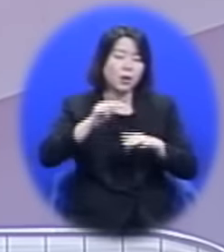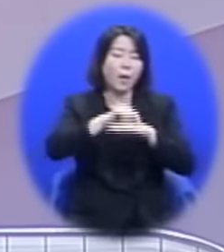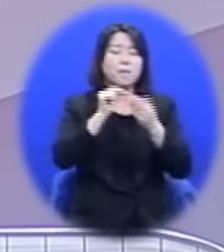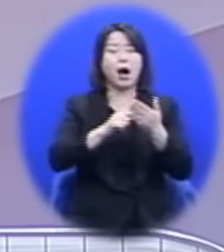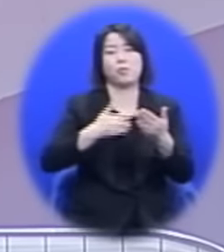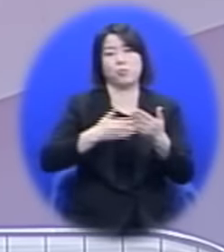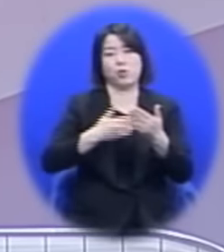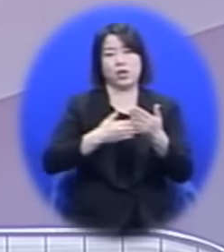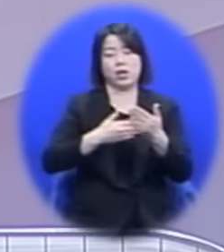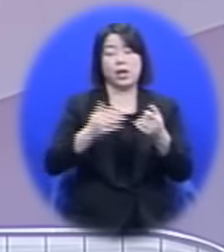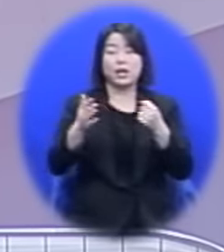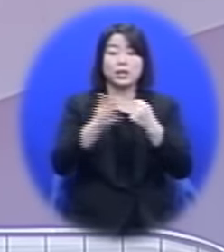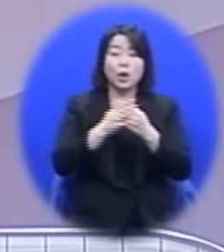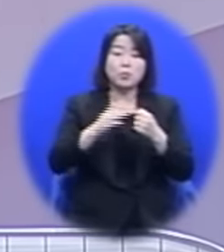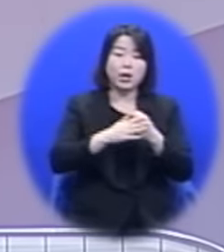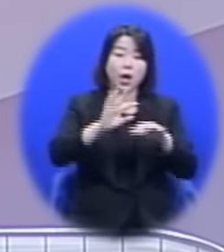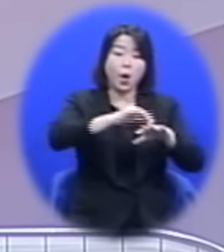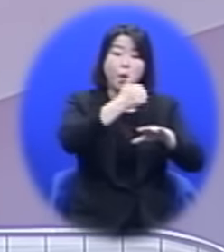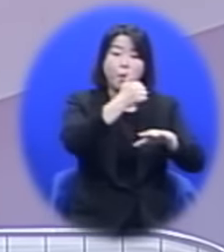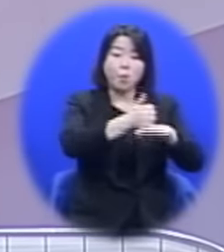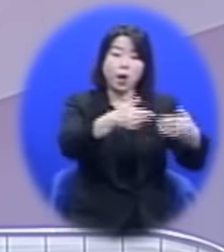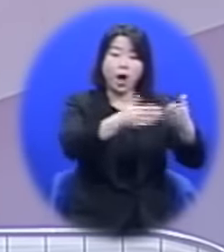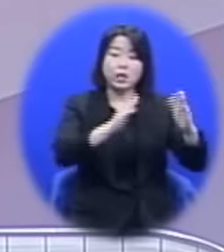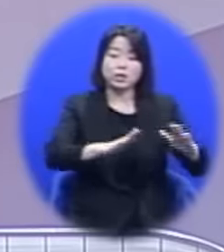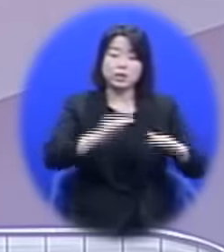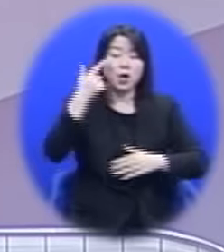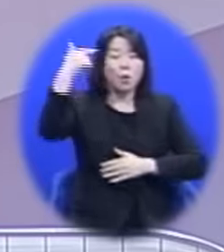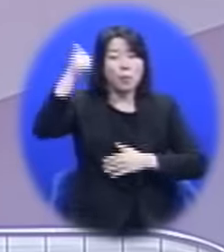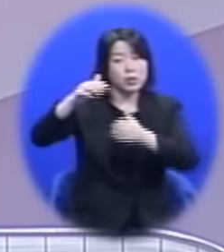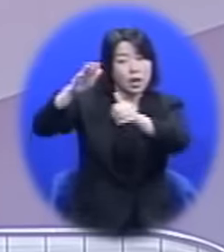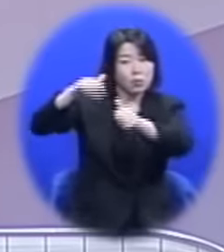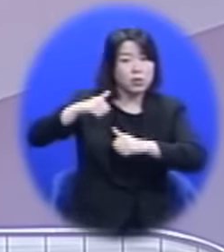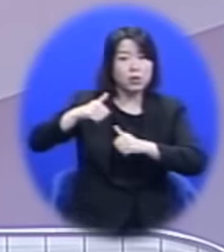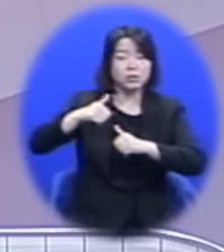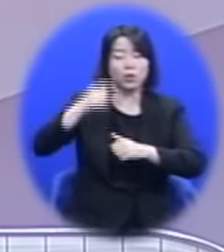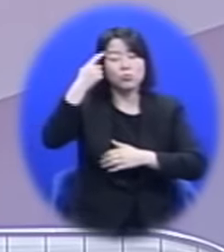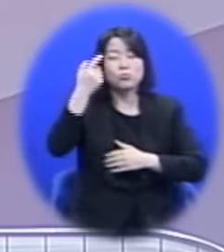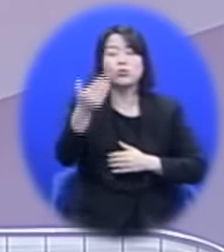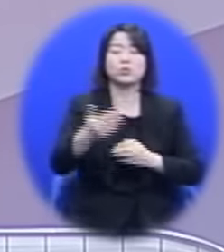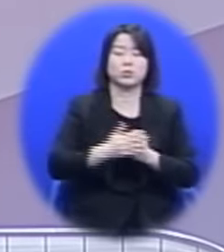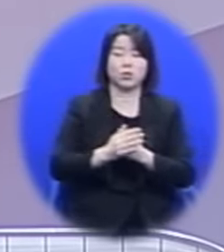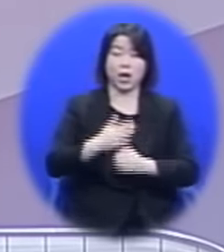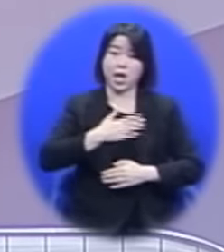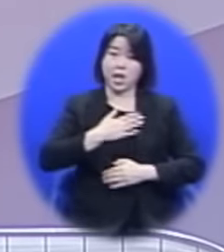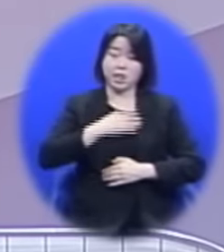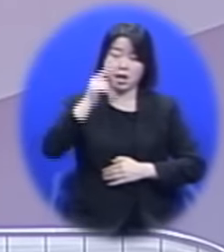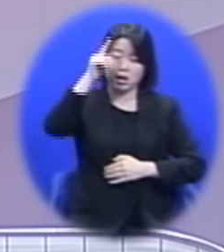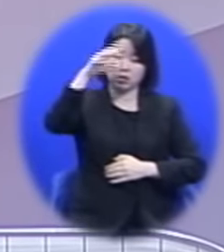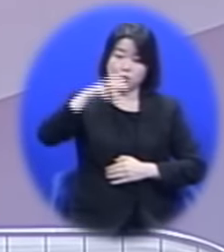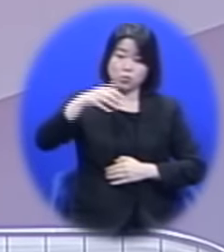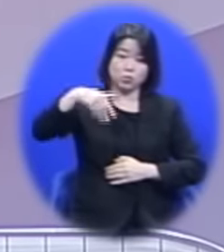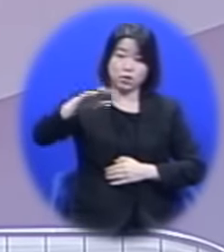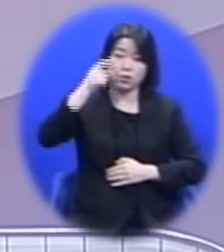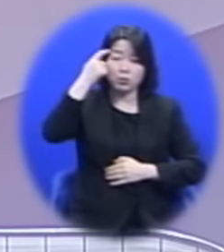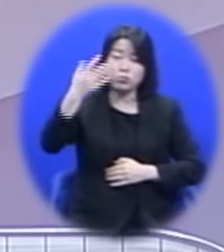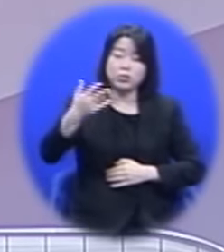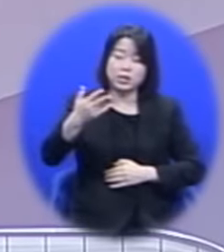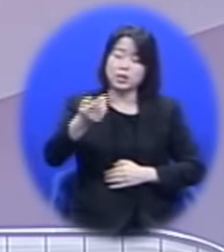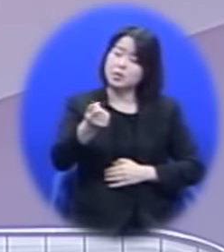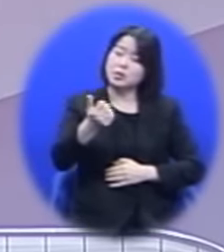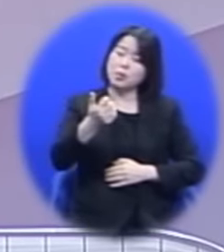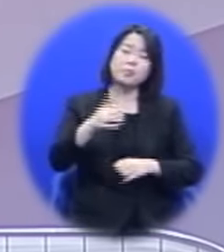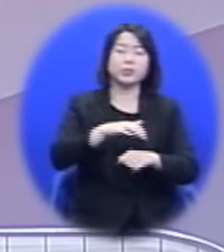목사님을 불러서 물었어요. 자기가 천국에 갈 수 있겠는지를 묻기는 차마 그래서